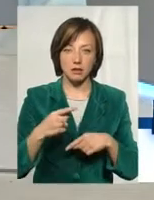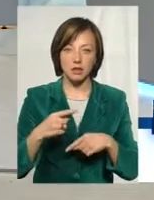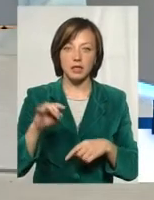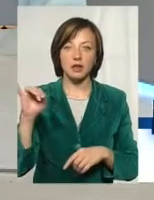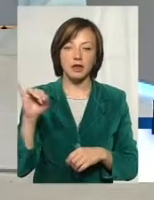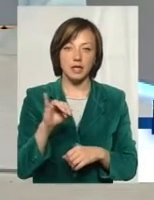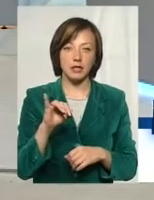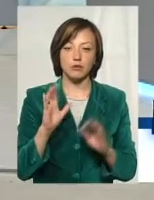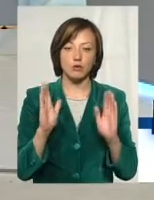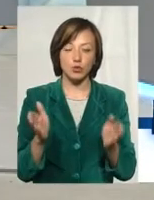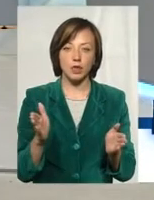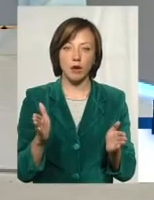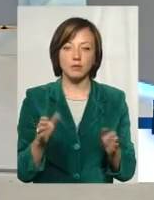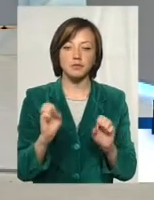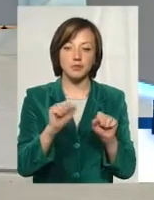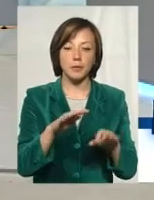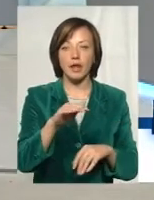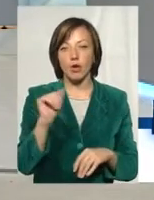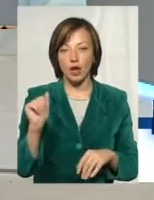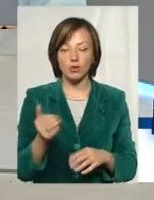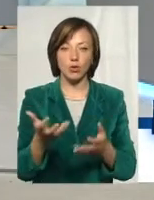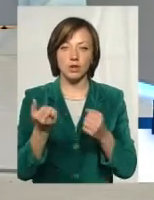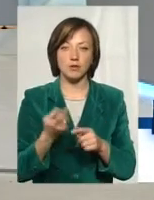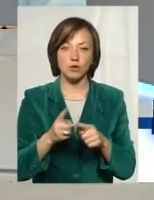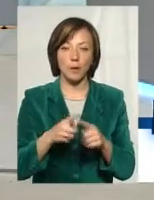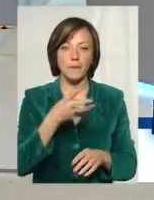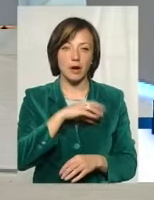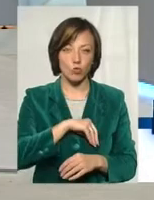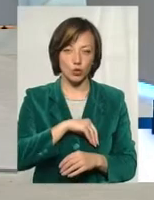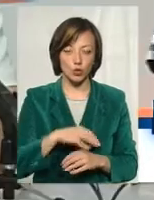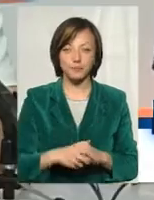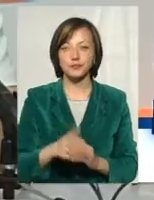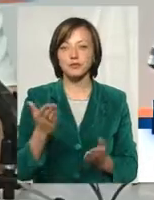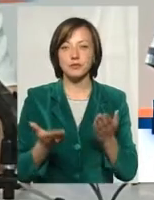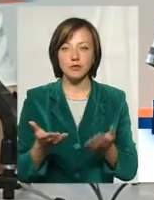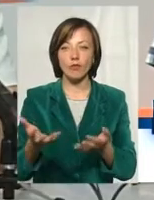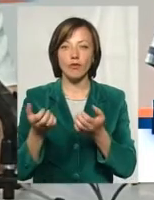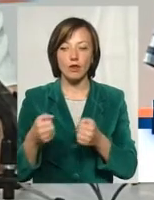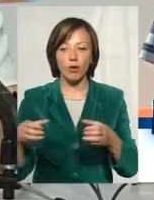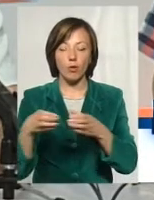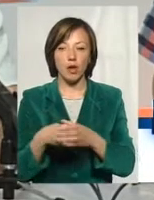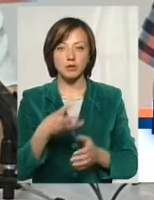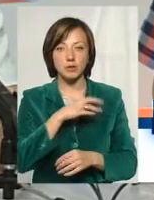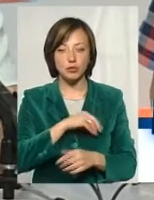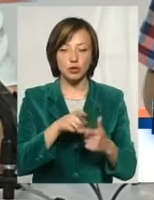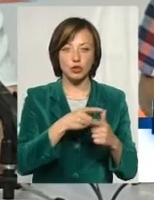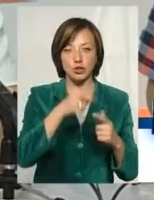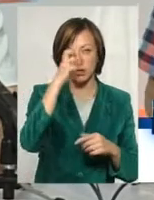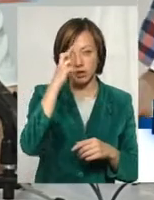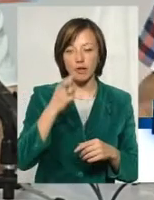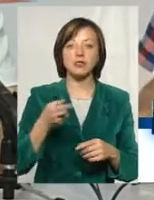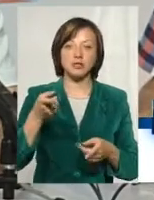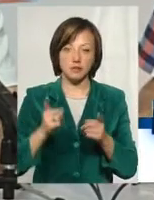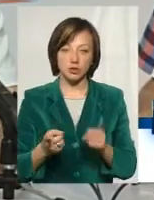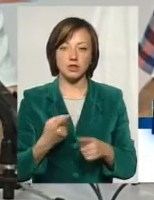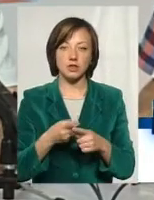І буде віддавати в оренду і буде отримувати від цього прибуток. Якщо отримує громада прибуток чи держава, звісно ж,